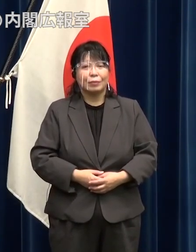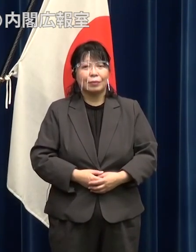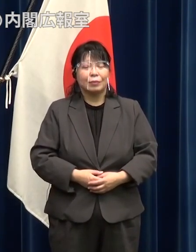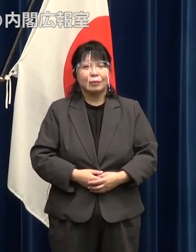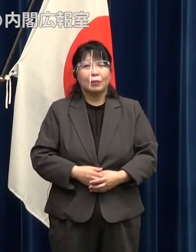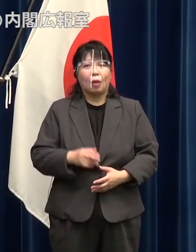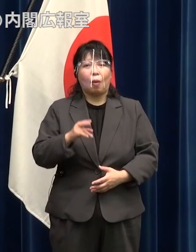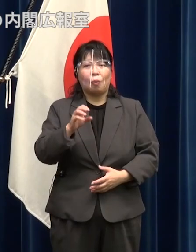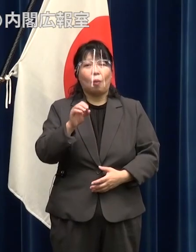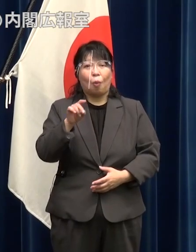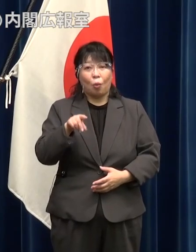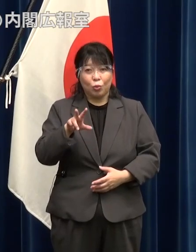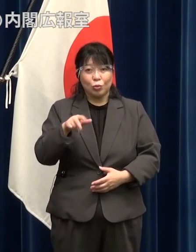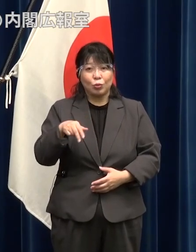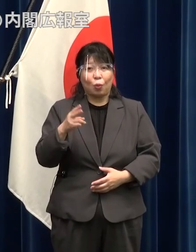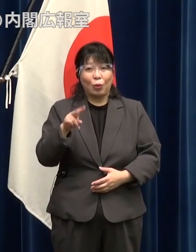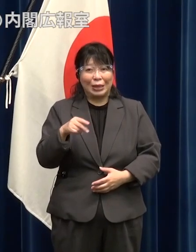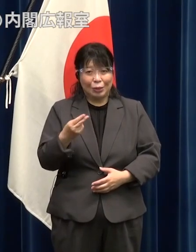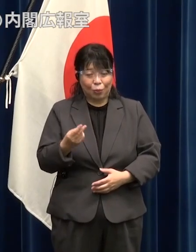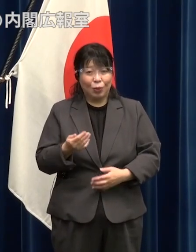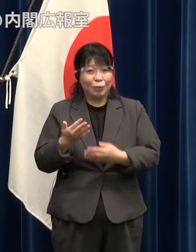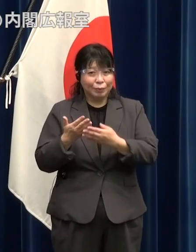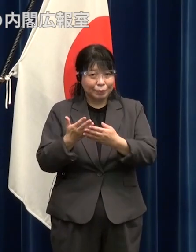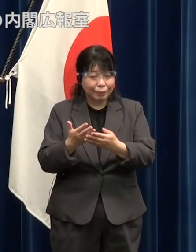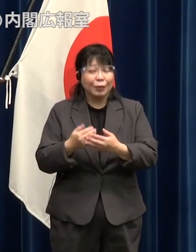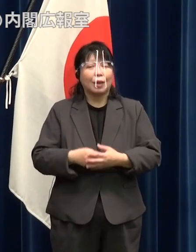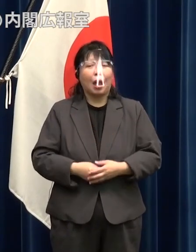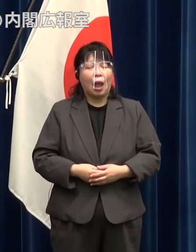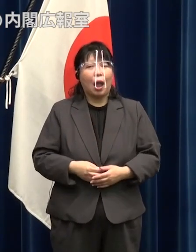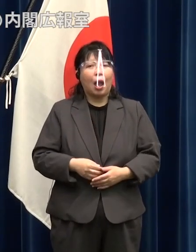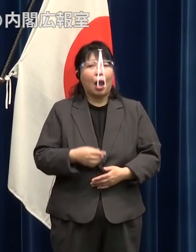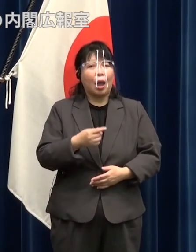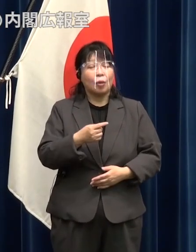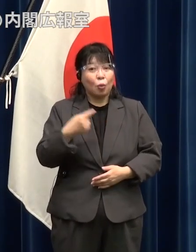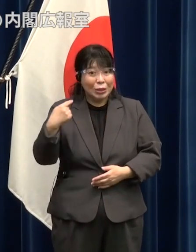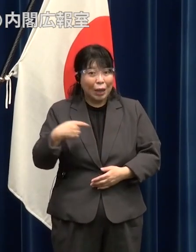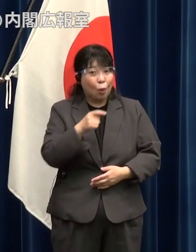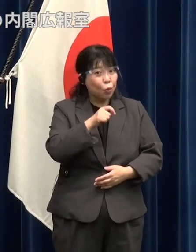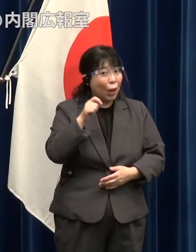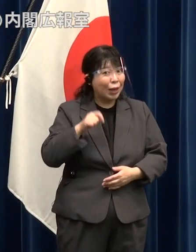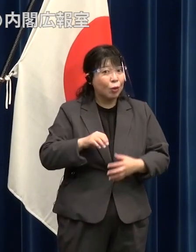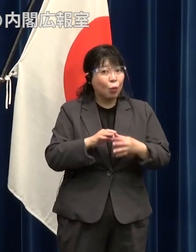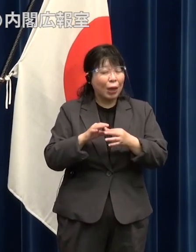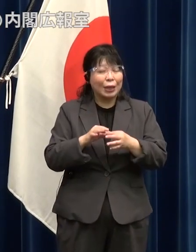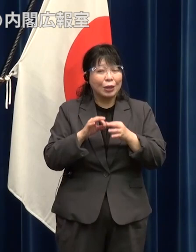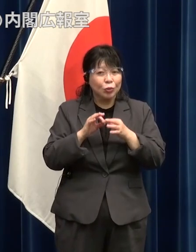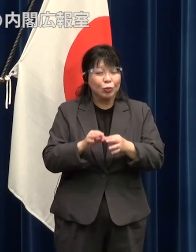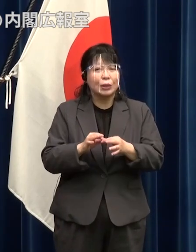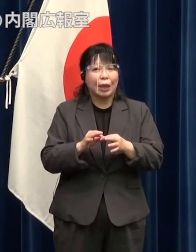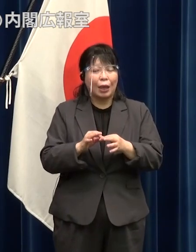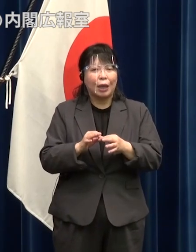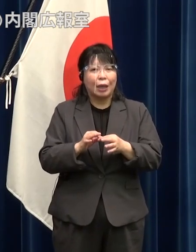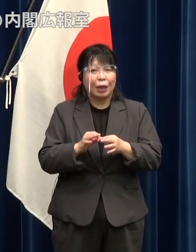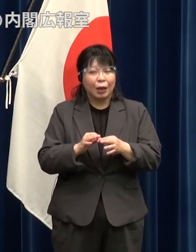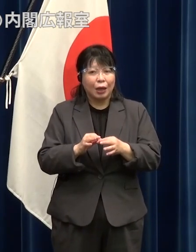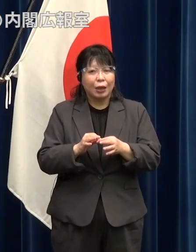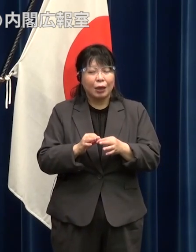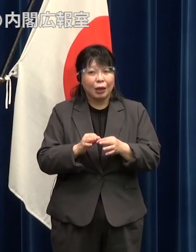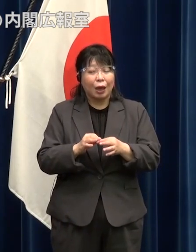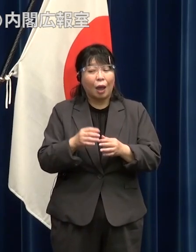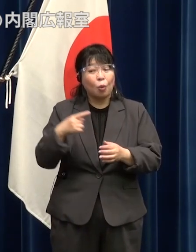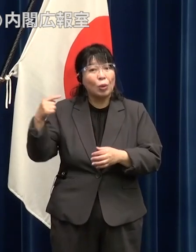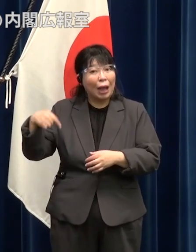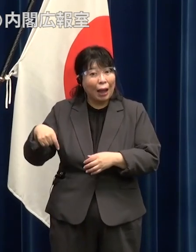先ほどのロシアウクライナの続きですけれども、はい、日本は、ロシアから天然ガスを輸入